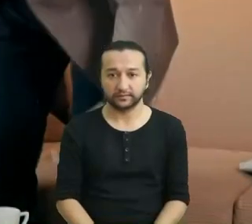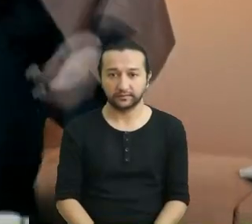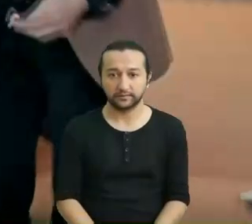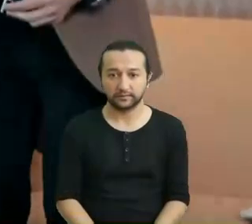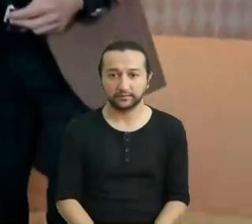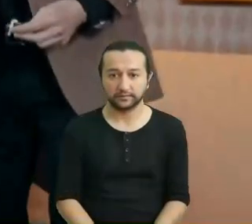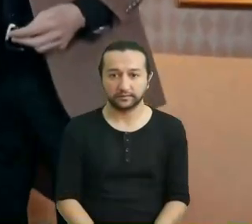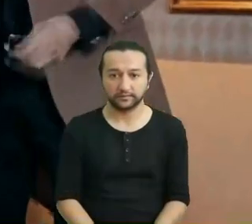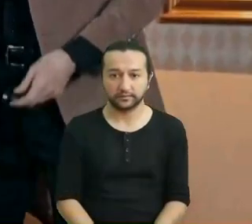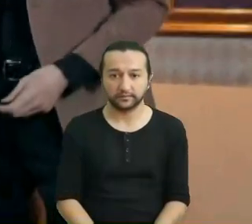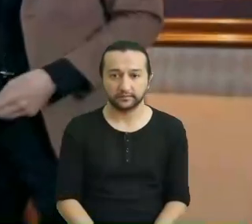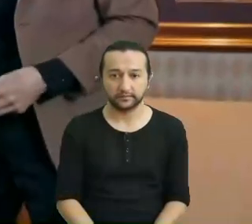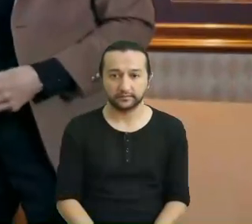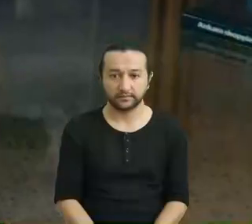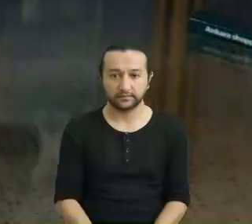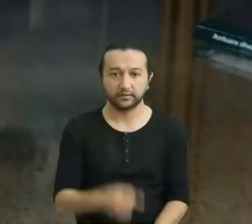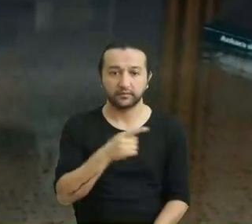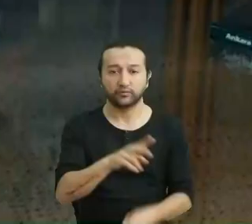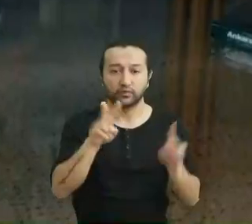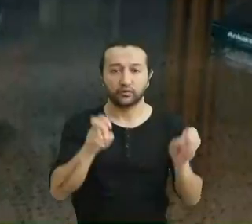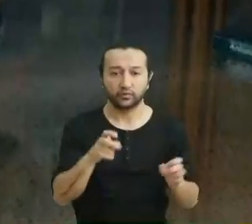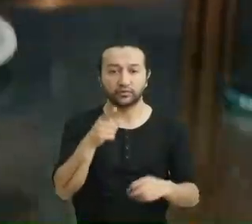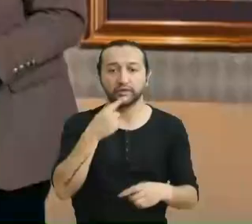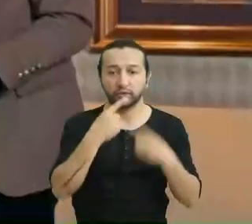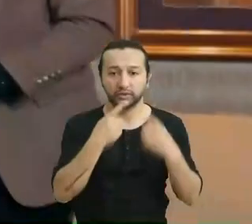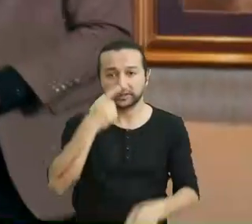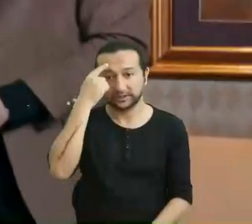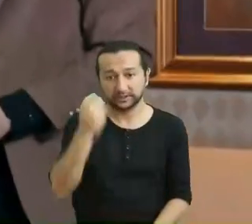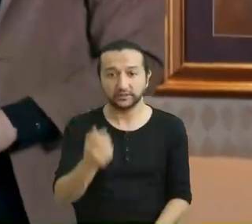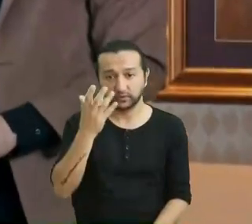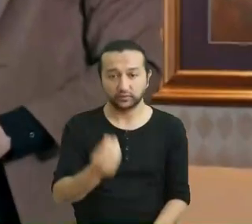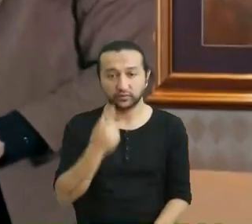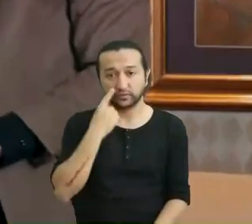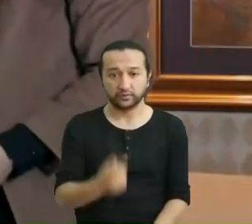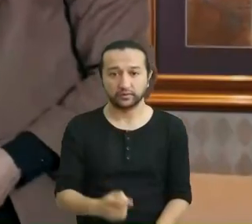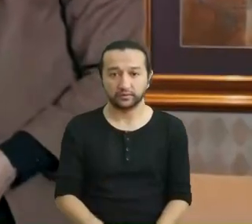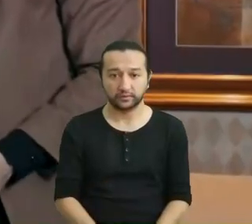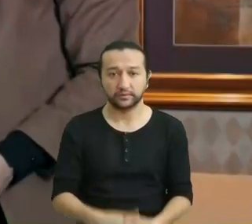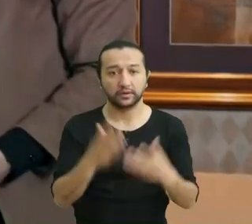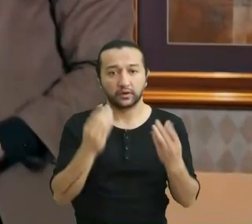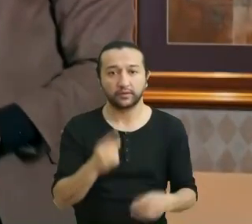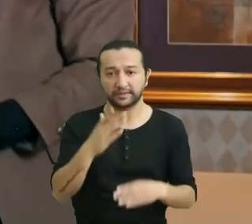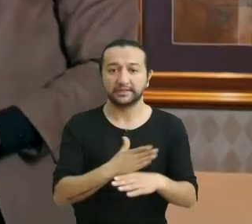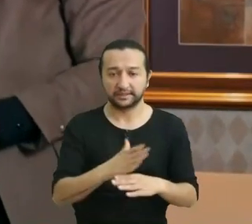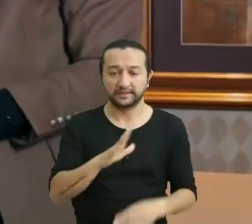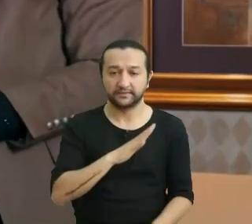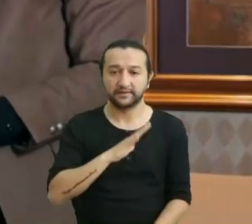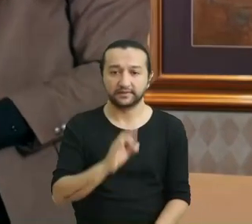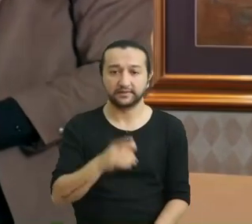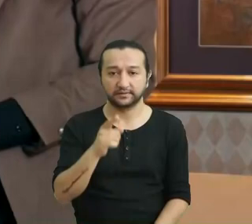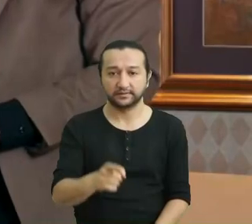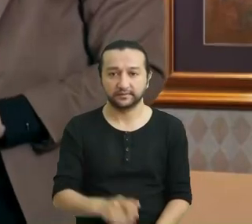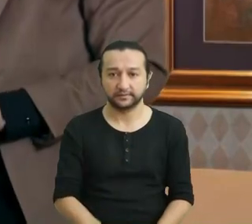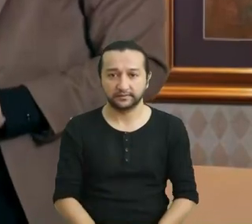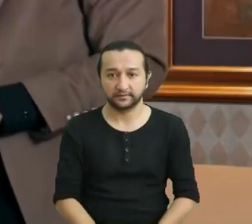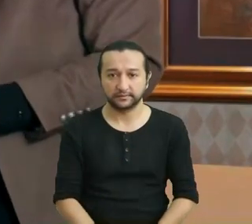aldı. Bataryasını takıyor. Ve bu konuda bu kadar ısrarcı olduğunuza göre mutlaka bir nedeni vardır. Hı. Yıldıray